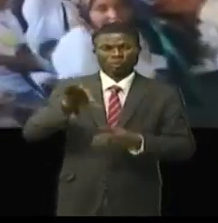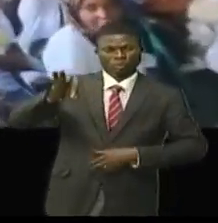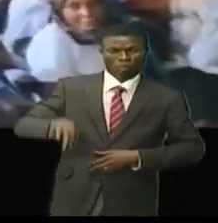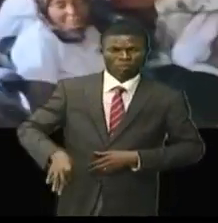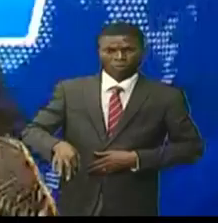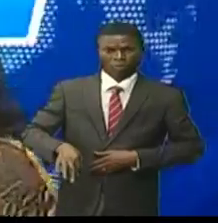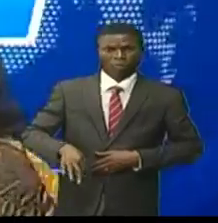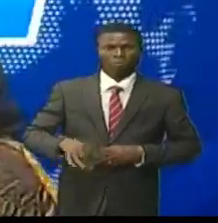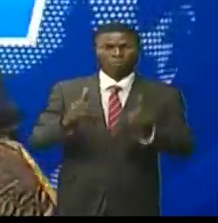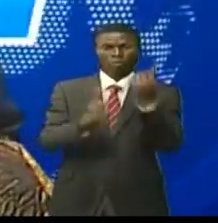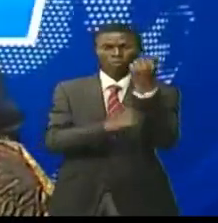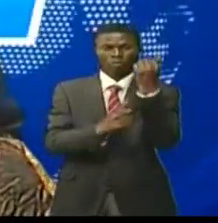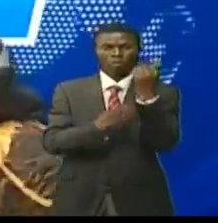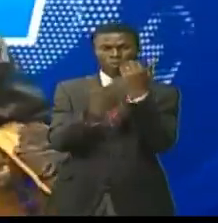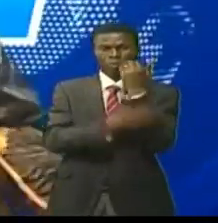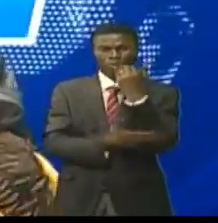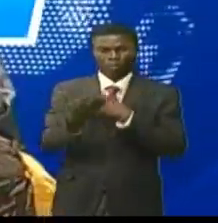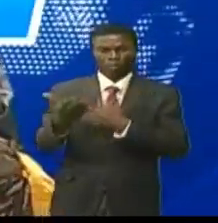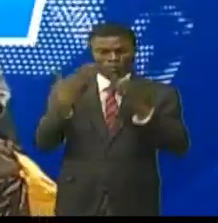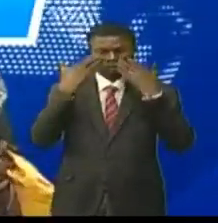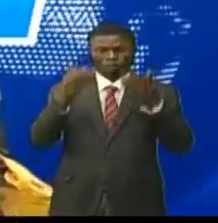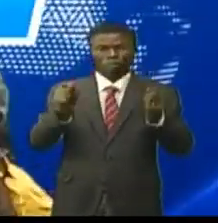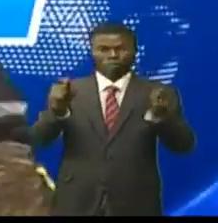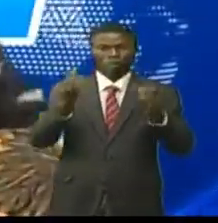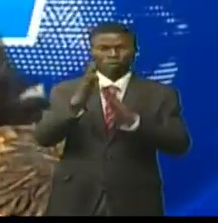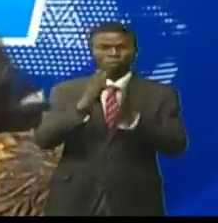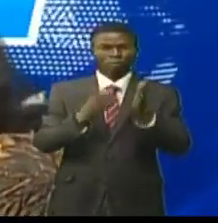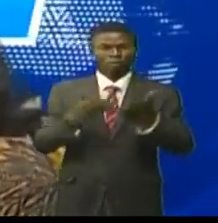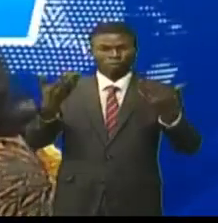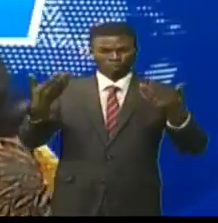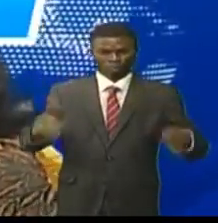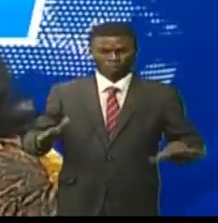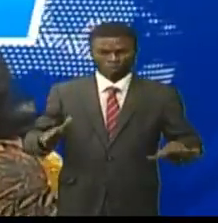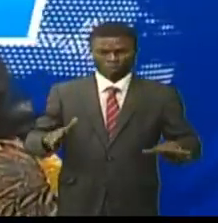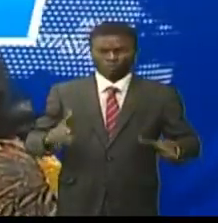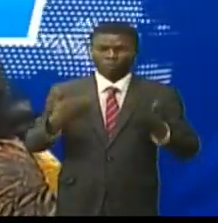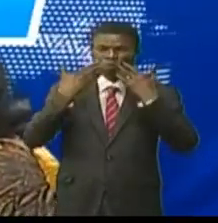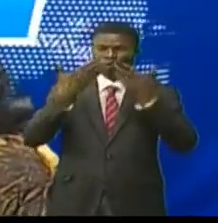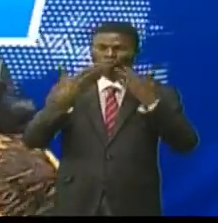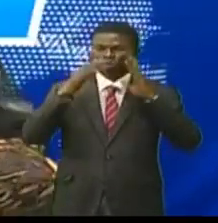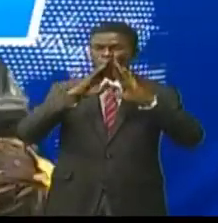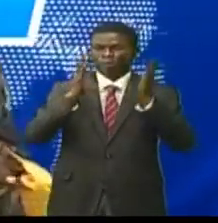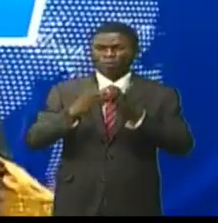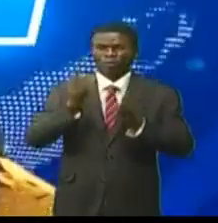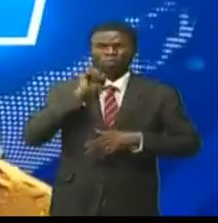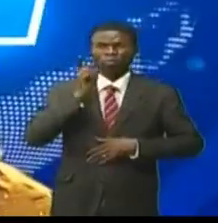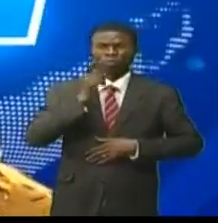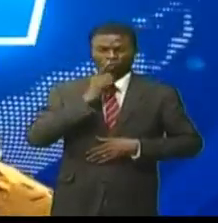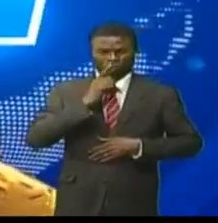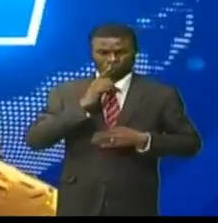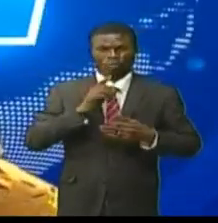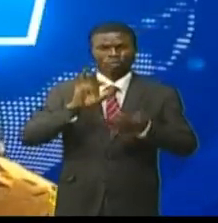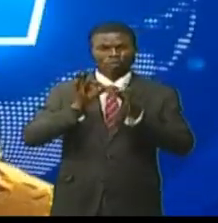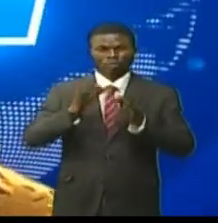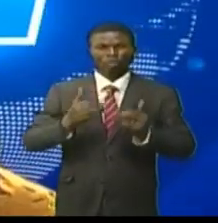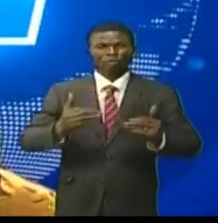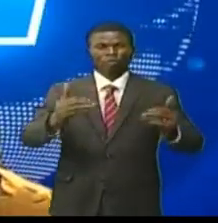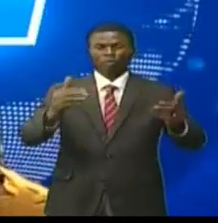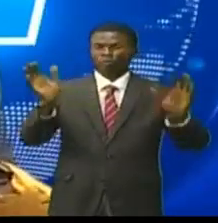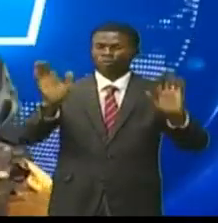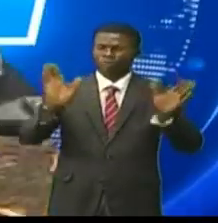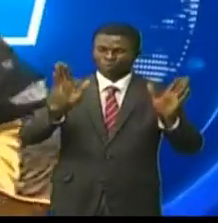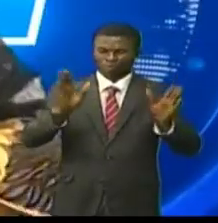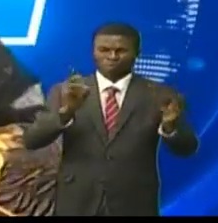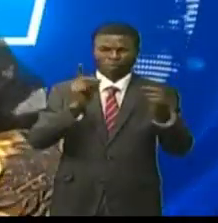des vulnérables. Voilà, ainsi s'achève cette édition du journal, mais l'actualité reste en continu sur nos